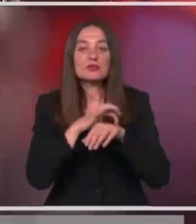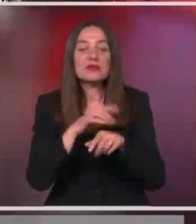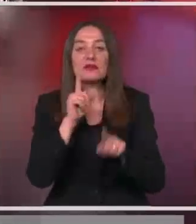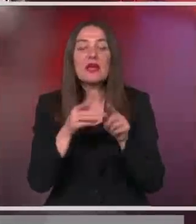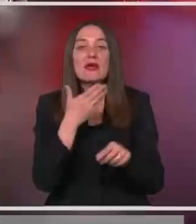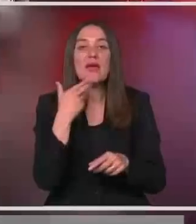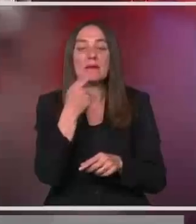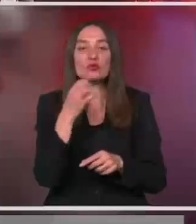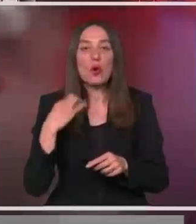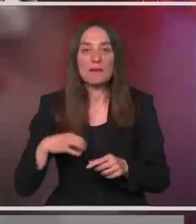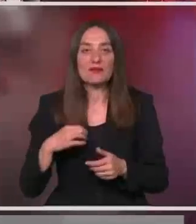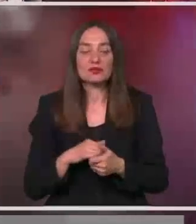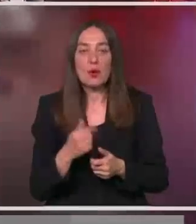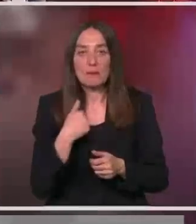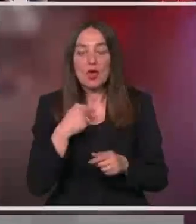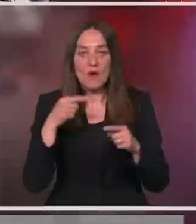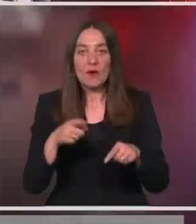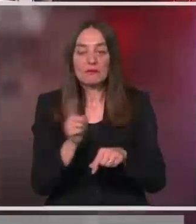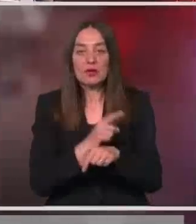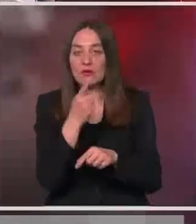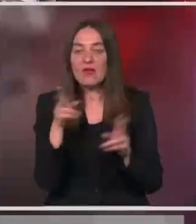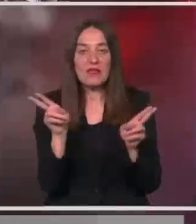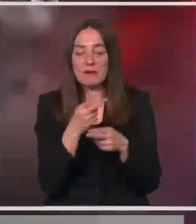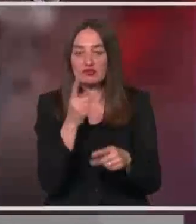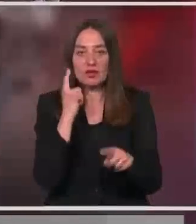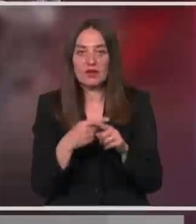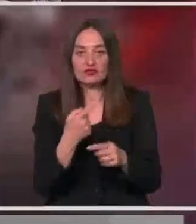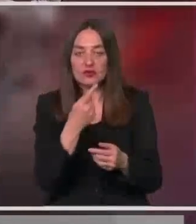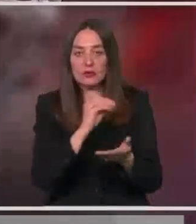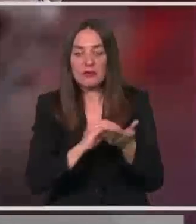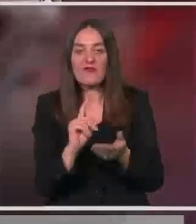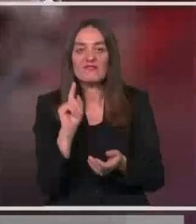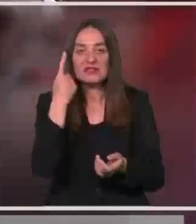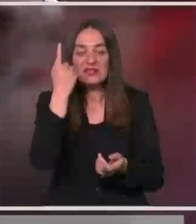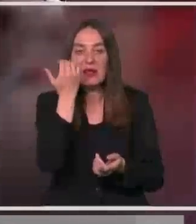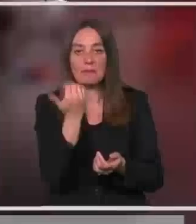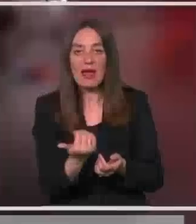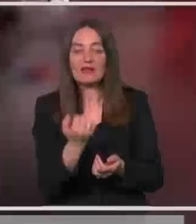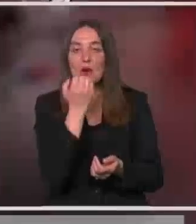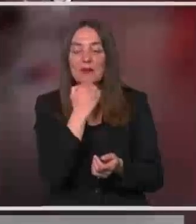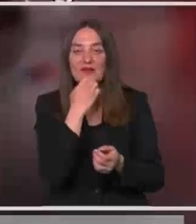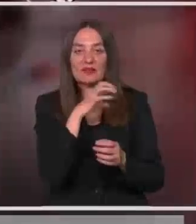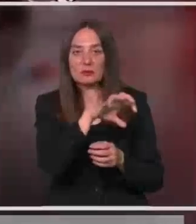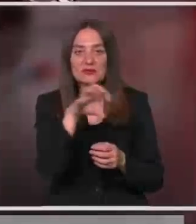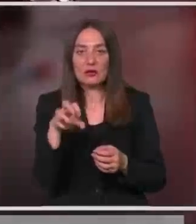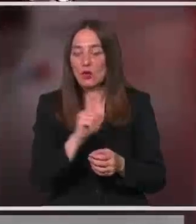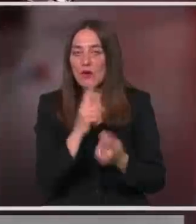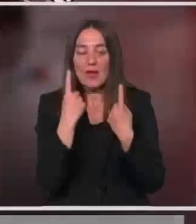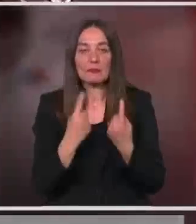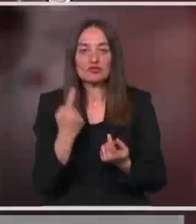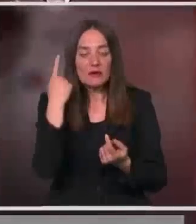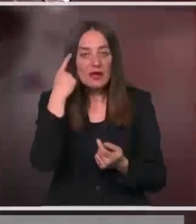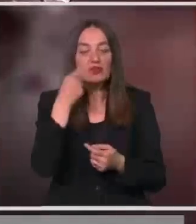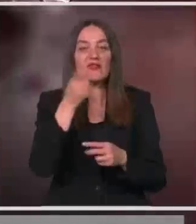nema tu obavezu? Tako je. Mi u ovom trenutku vi ne možete da definišete visinu plate u privatnom sektoru. Dakle, ne postoji način